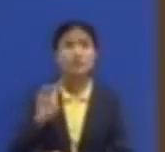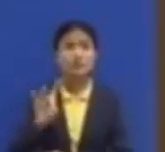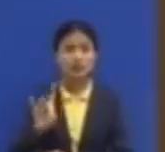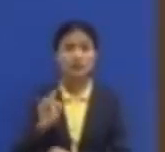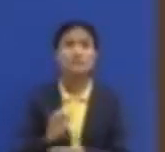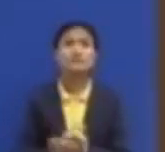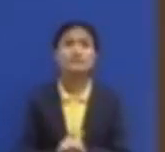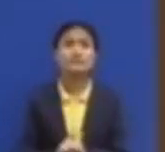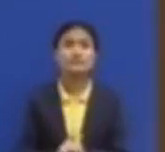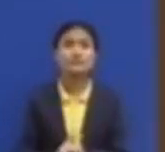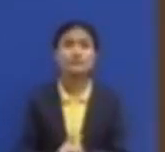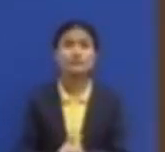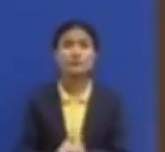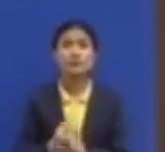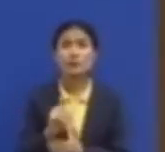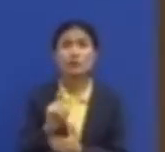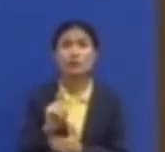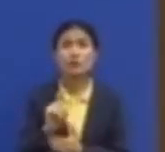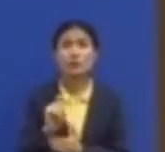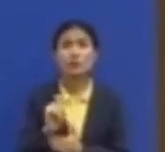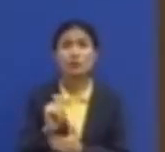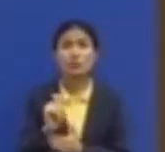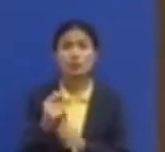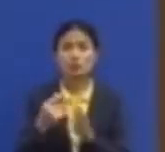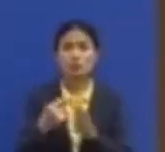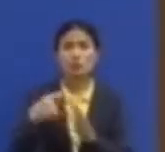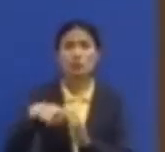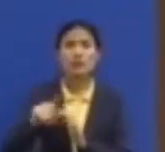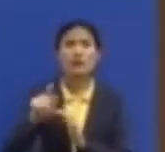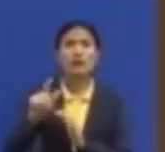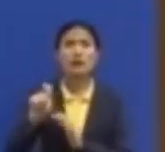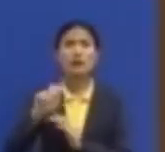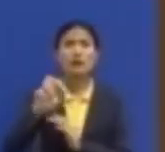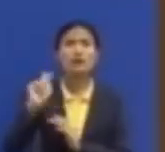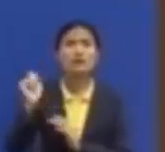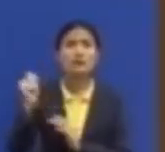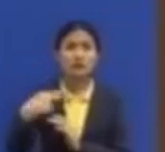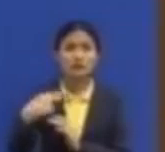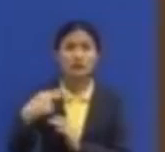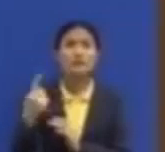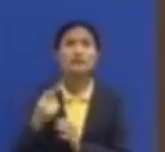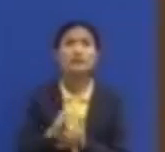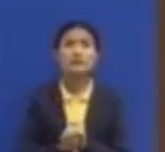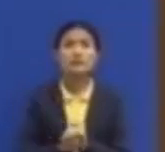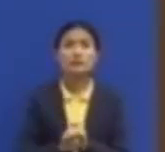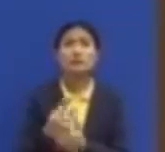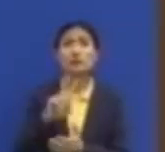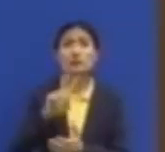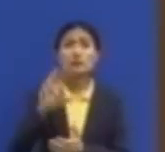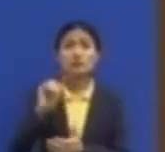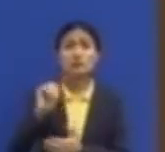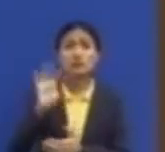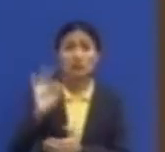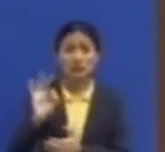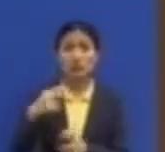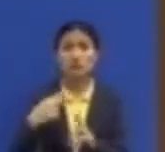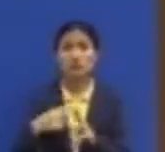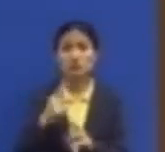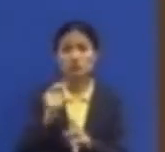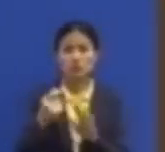นายอุปกิจปาจาริยางกูล249พลเอกอู๊ดเบื้องบ